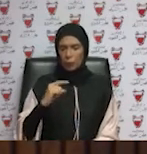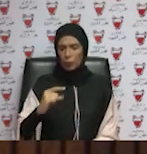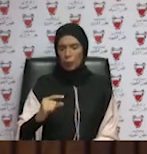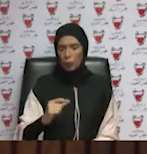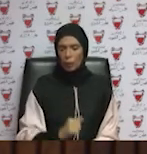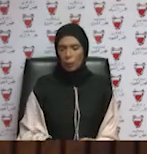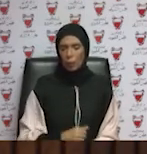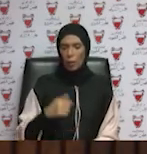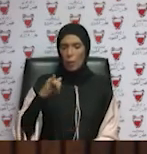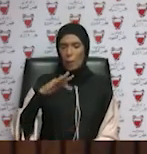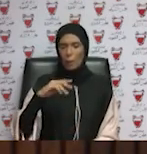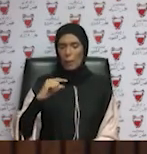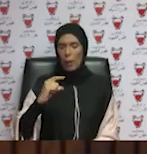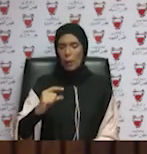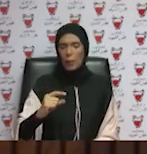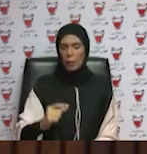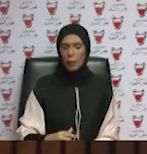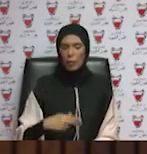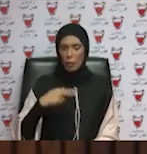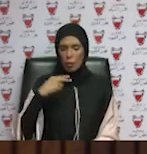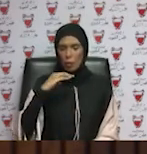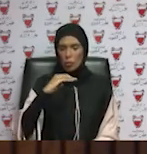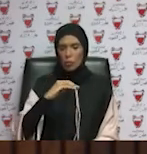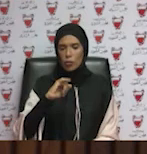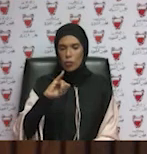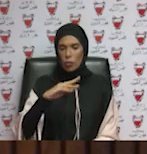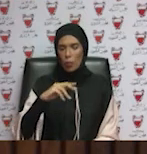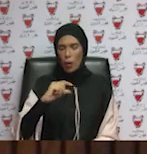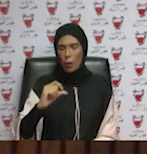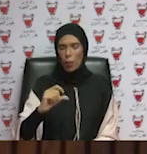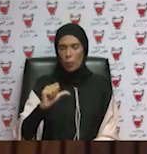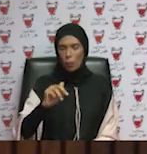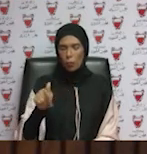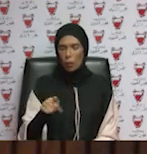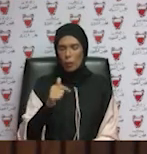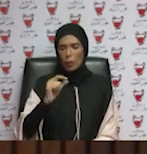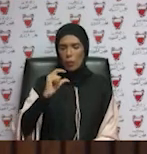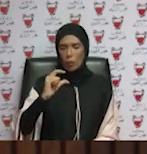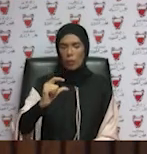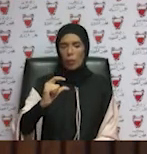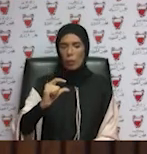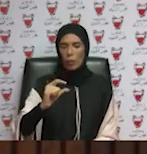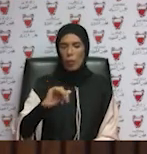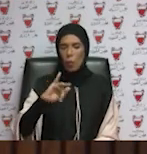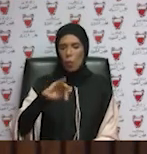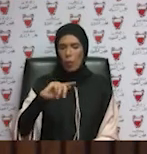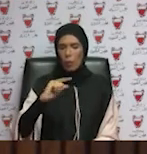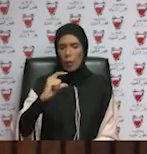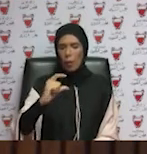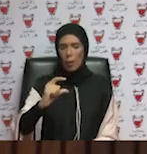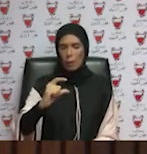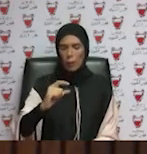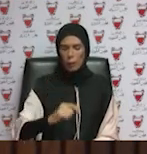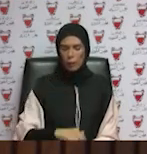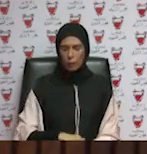العريض والدكتور محمد علي الخزاعي وفؤاد أحمد الحاجي وجمعة محمد الكعبي